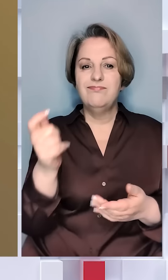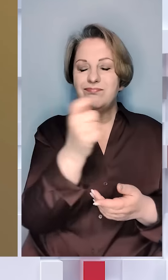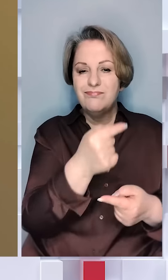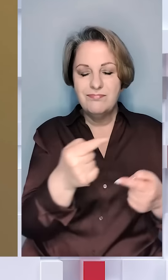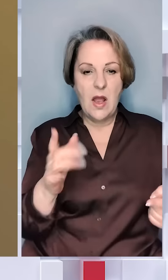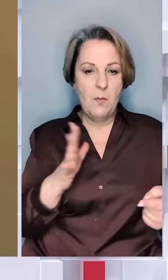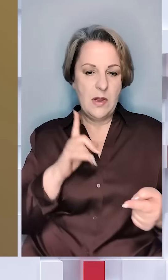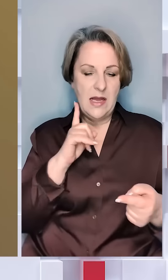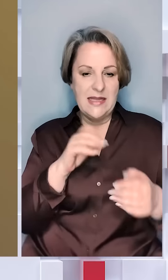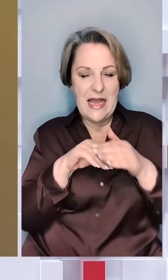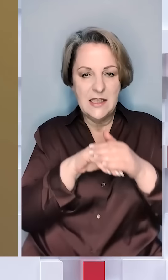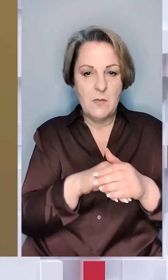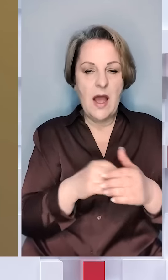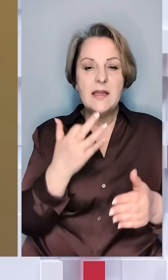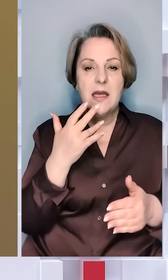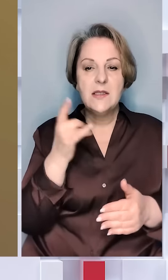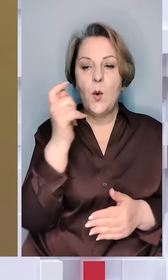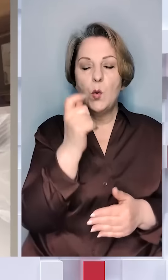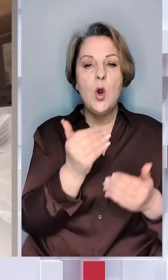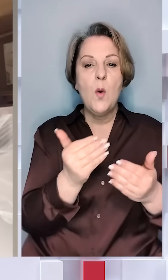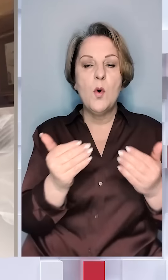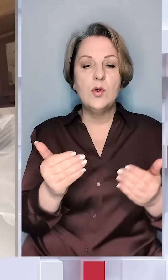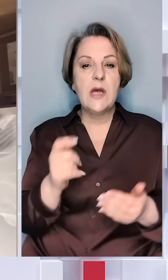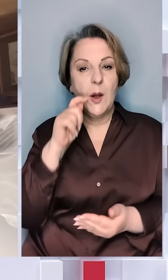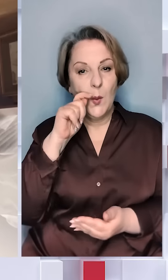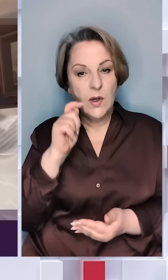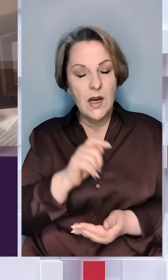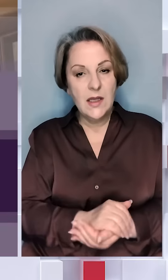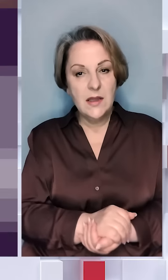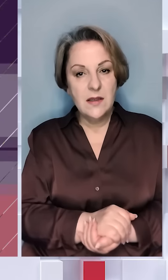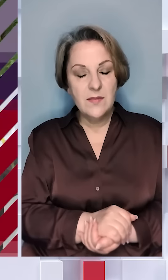на тимчасовому зберіганні в Національному художньому музеї України.